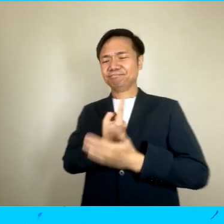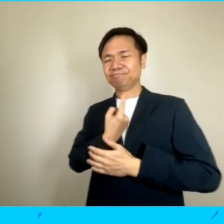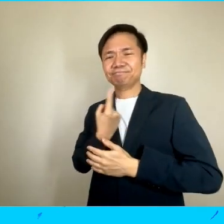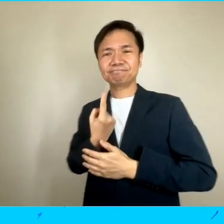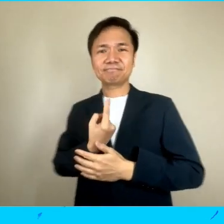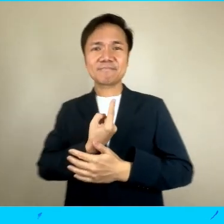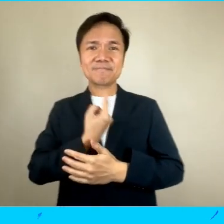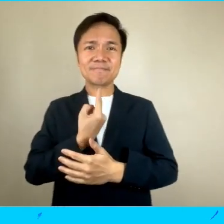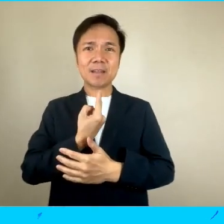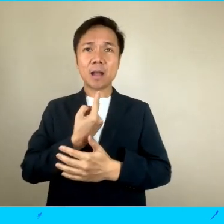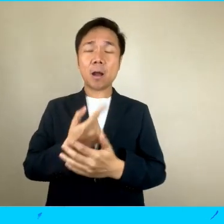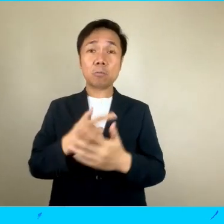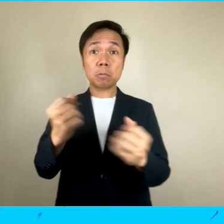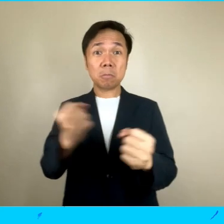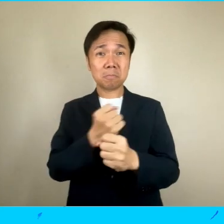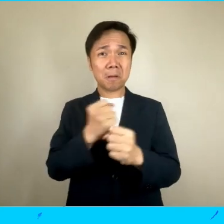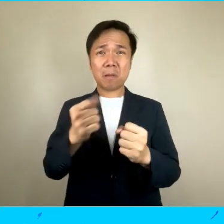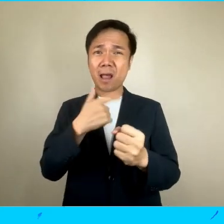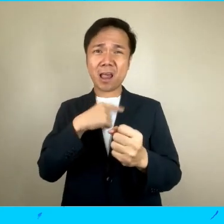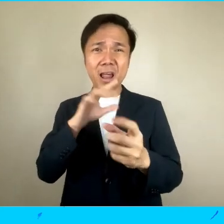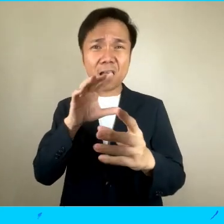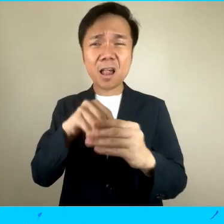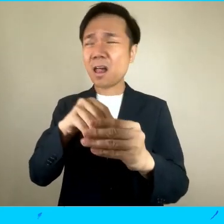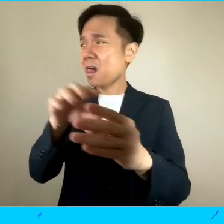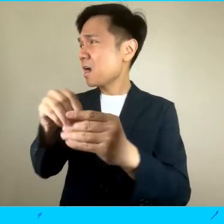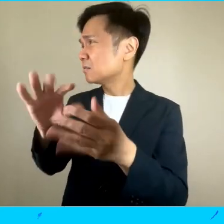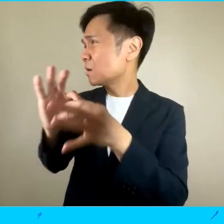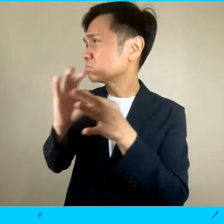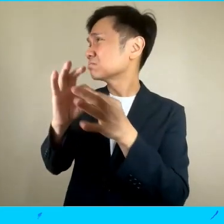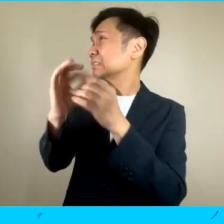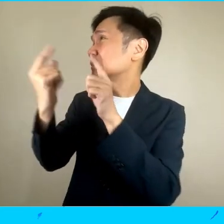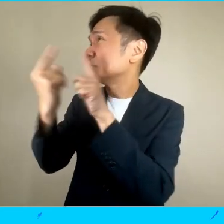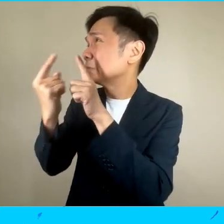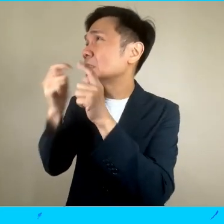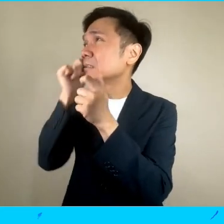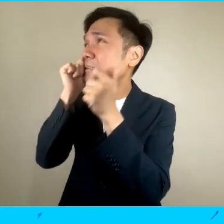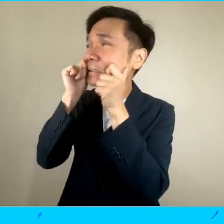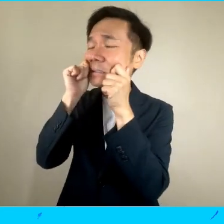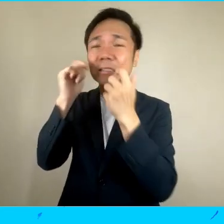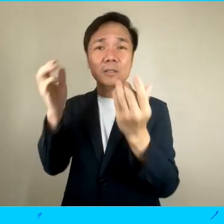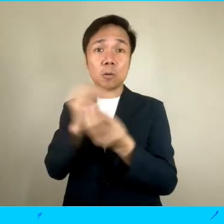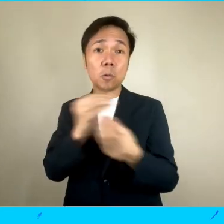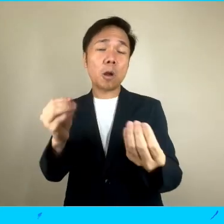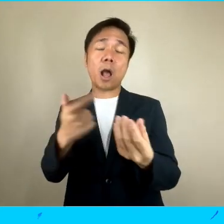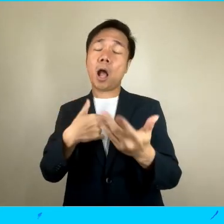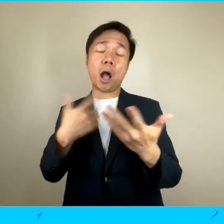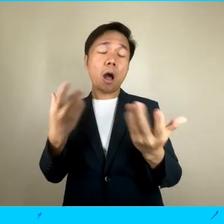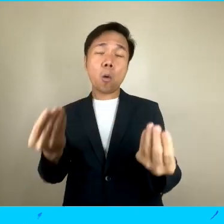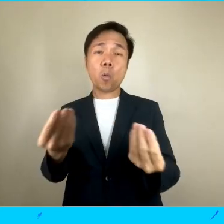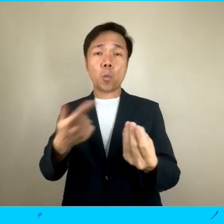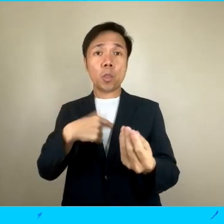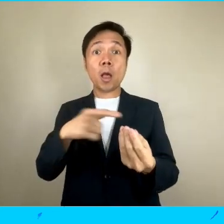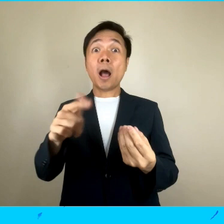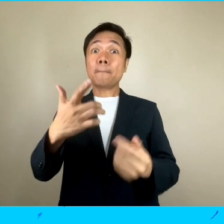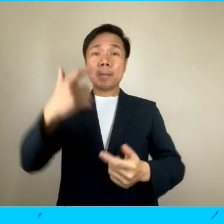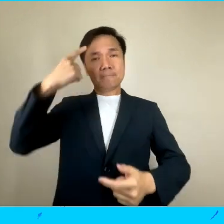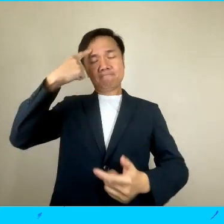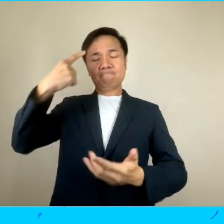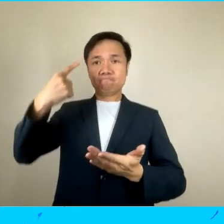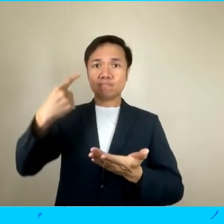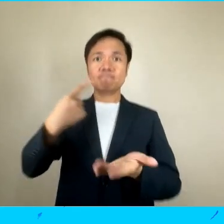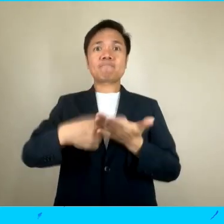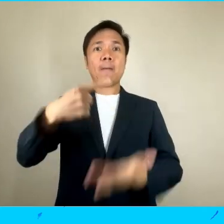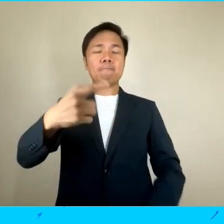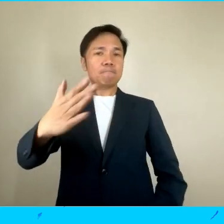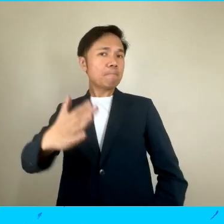quelques-uns accès à l'Internet. Il y a eu des problèmes techniques aussi pour ceux qui étudiaient en ligne. Et donc,